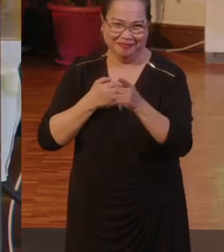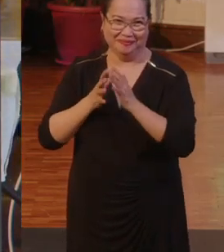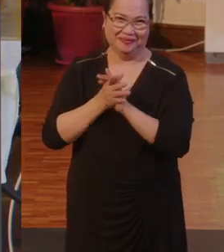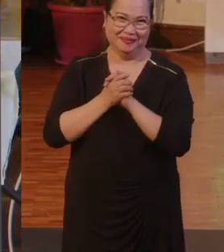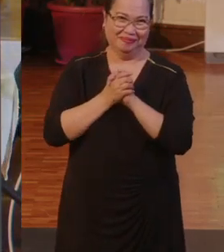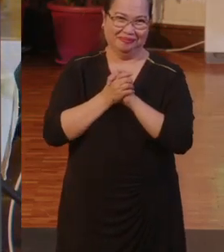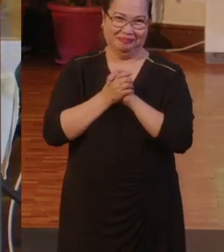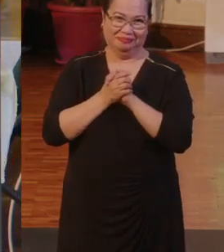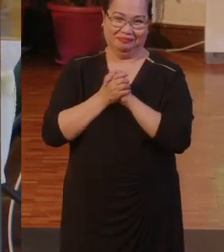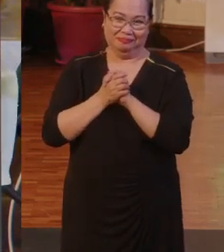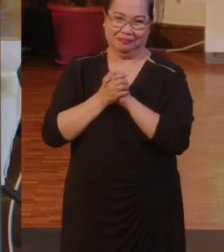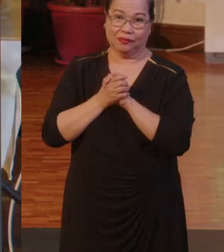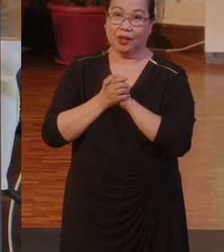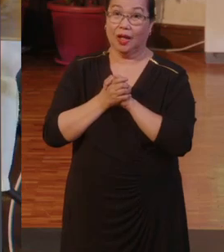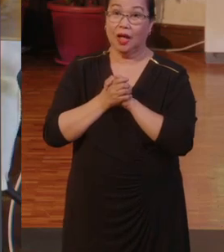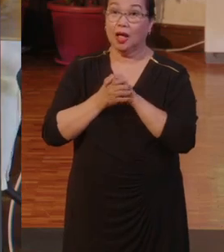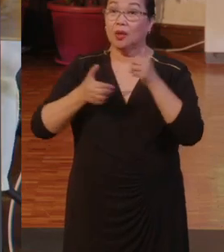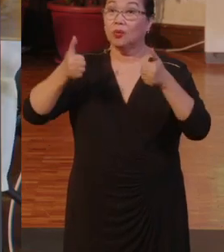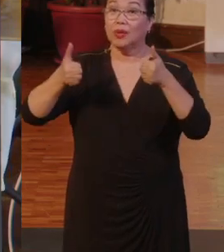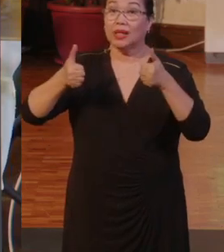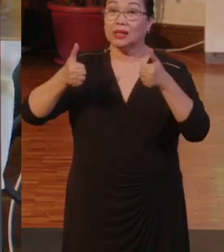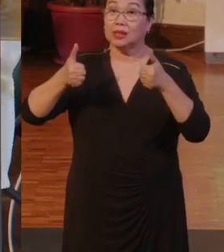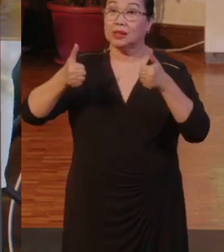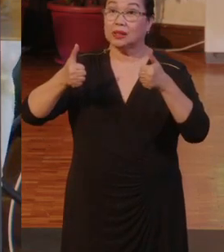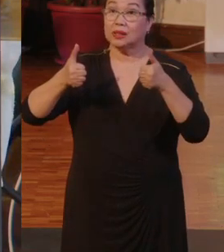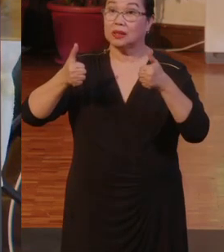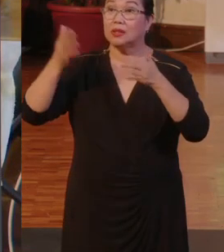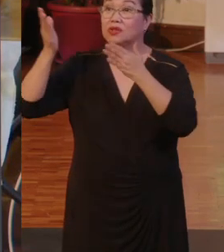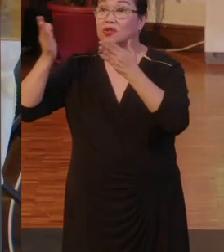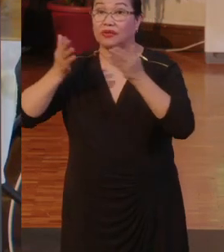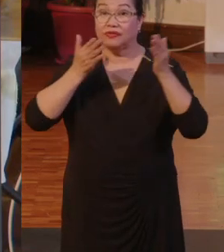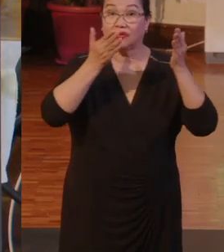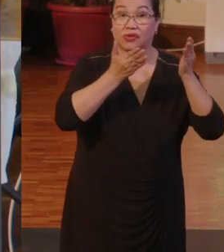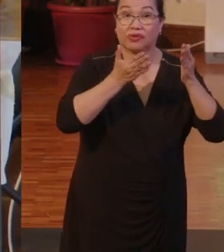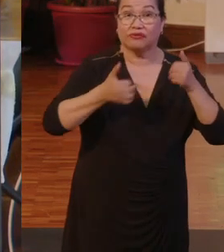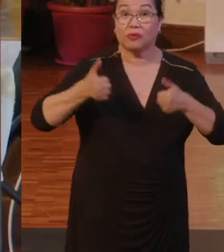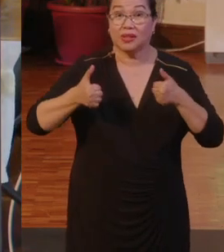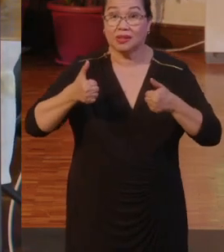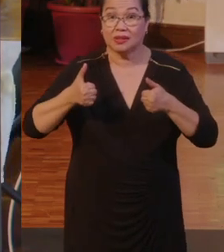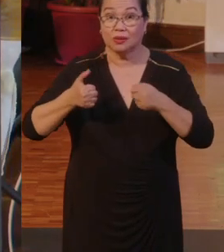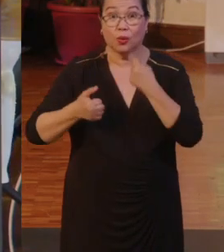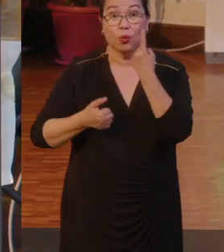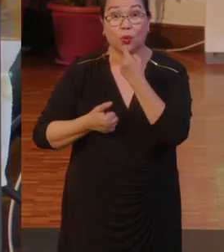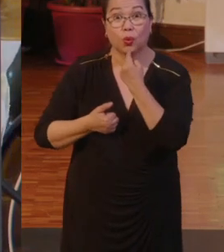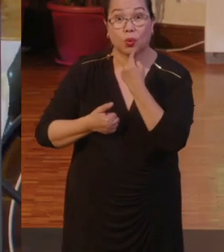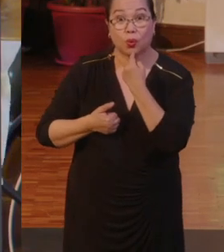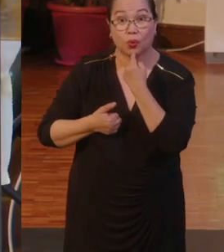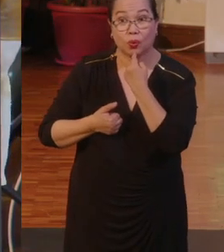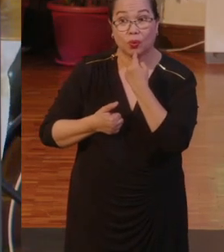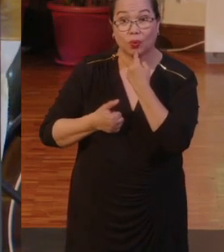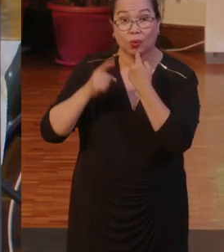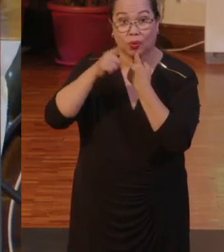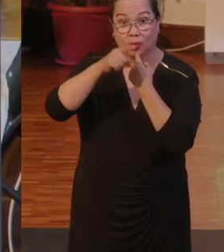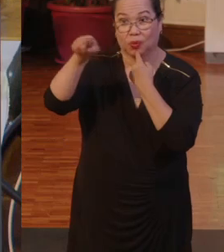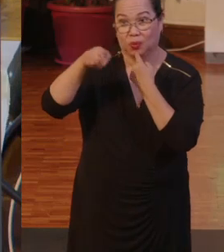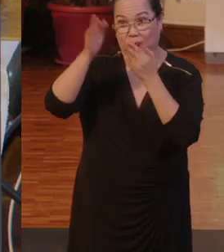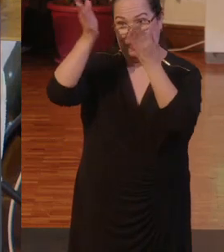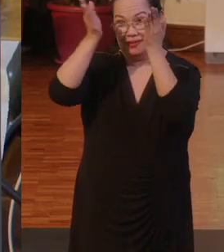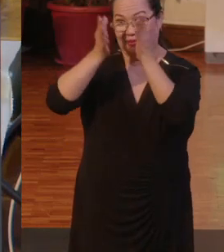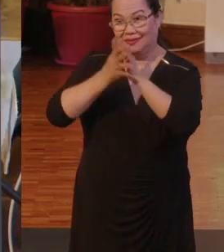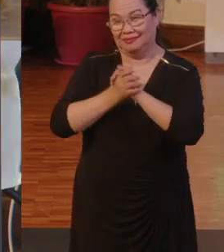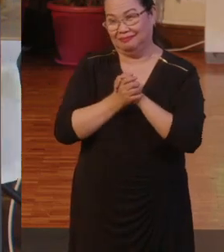no? Hindi ko na tinalo, no? Dahil maganda ang kanyang paalala sa akin. Sabi niya, imbis